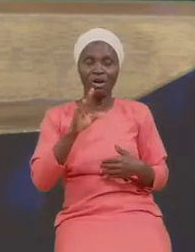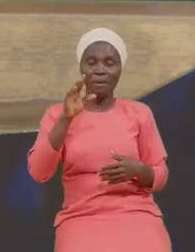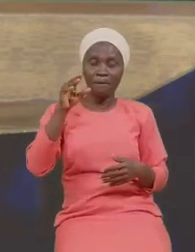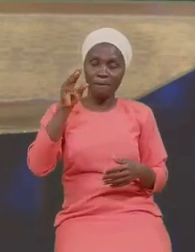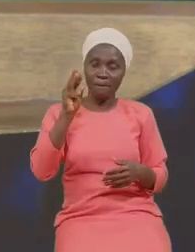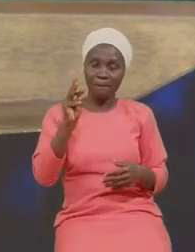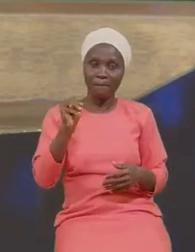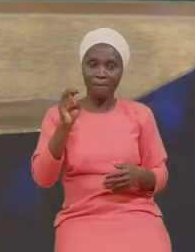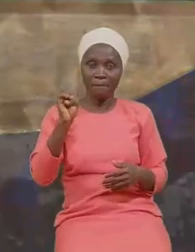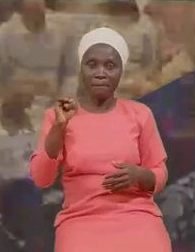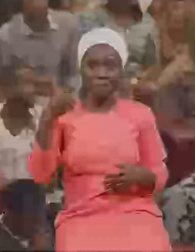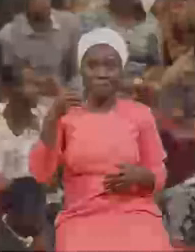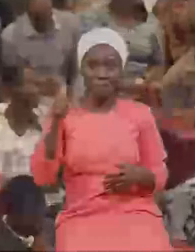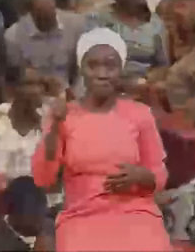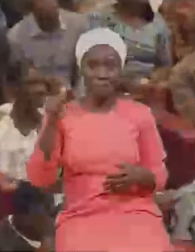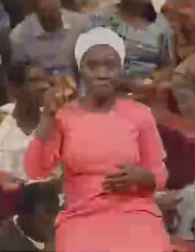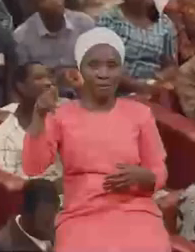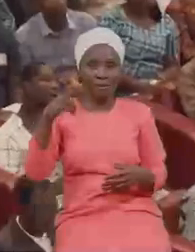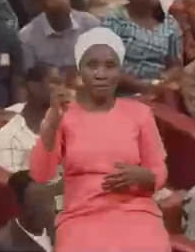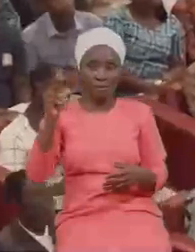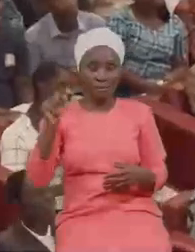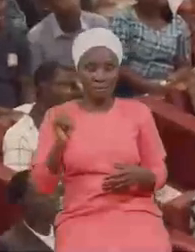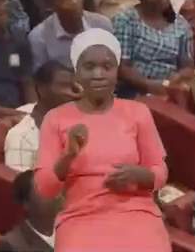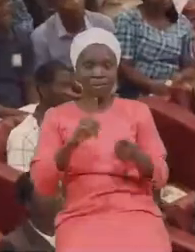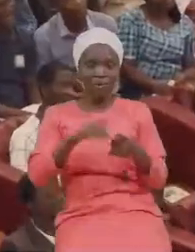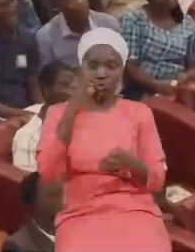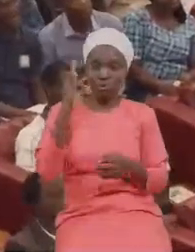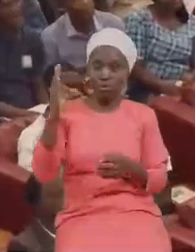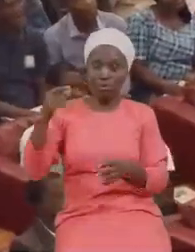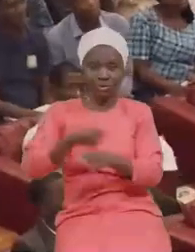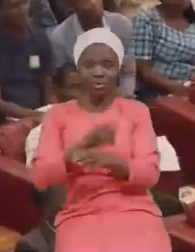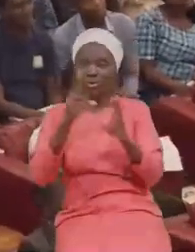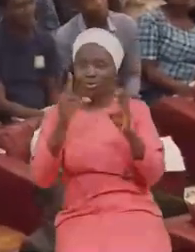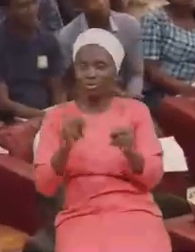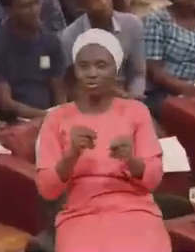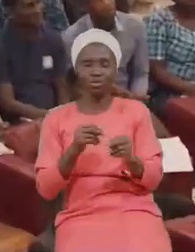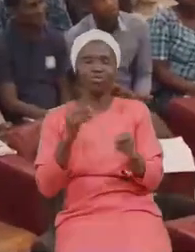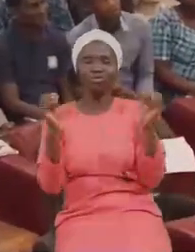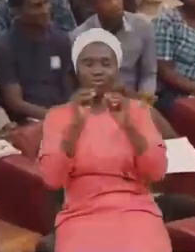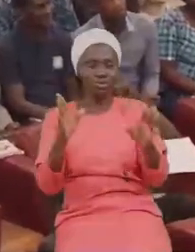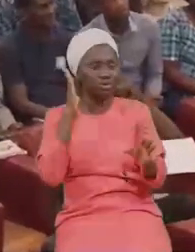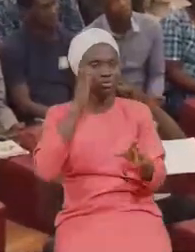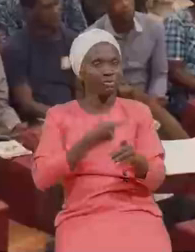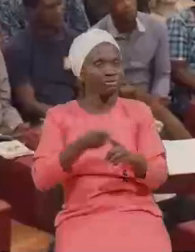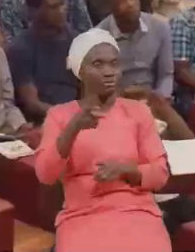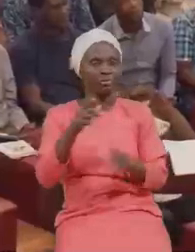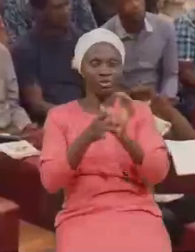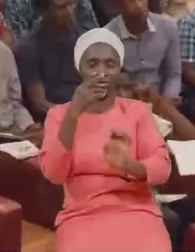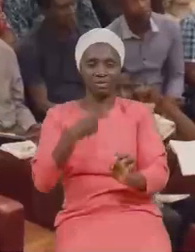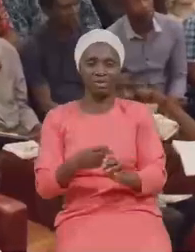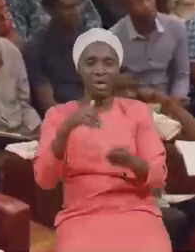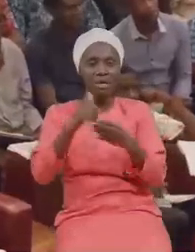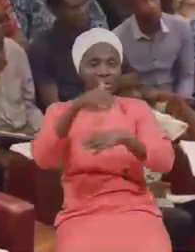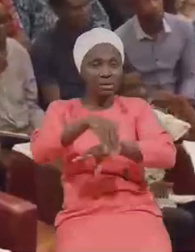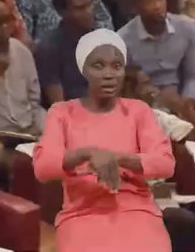vous déclarez l'Évangile aucun mal ne vous souviendra la nuit vous allez trouver biblique que vous revenez de